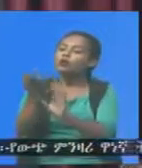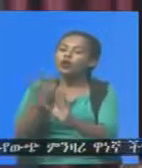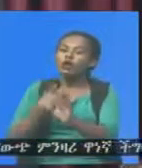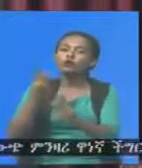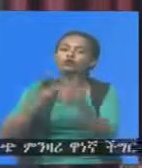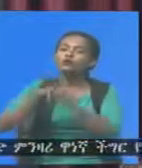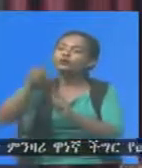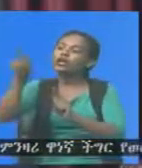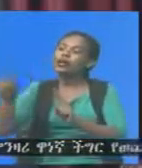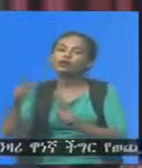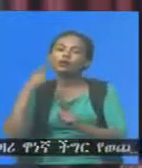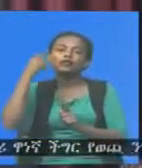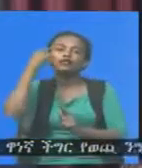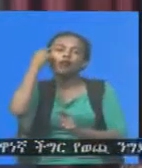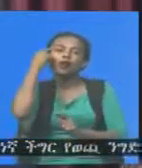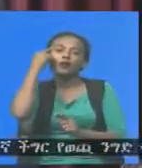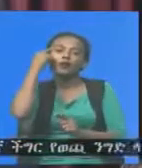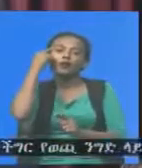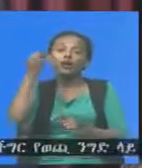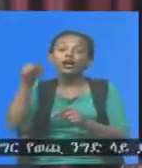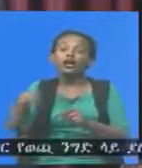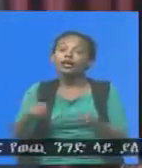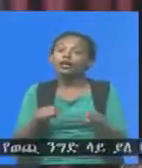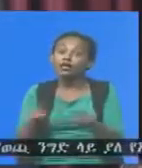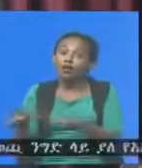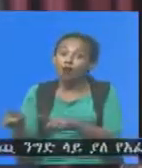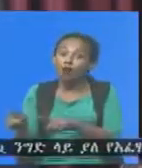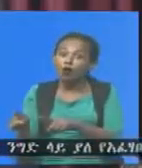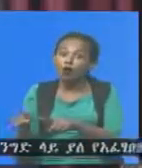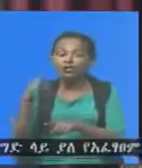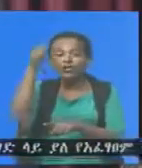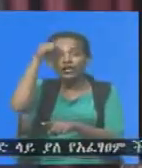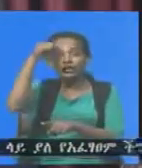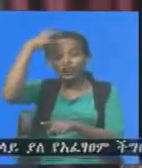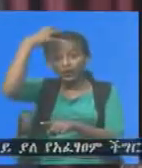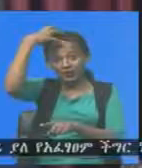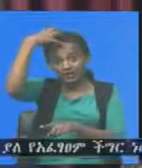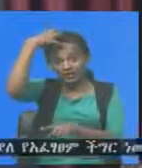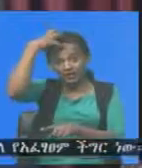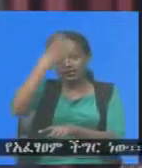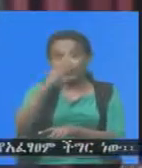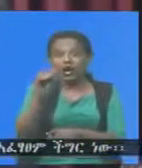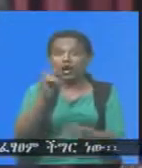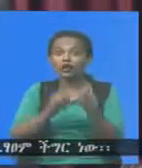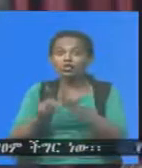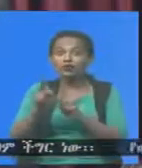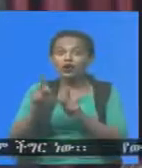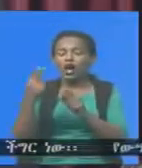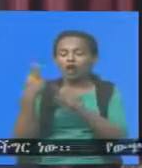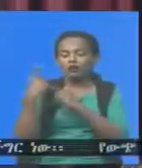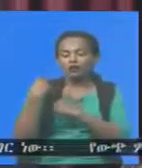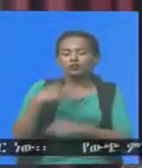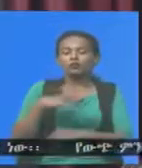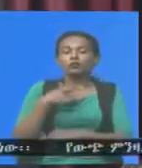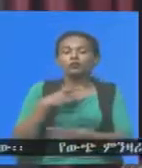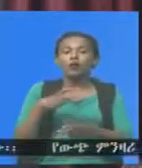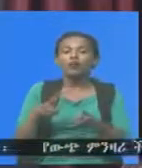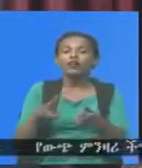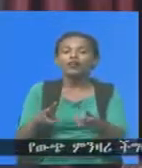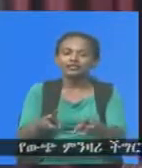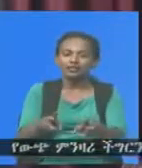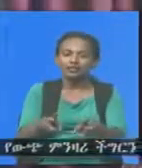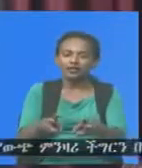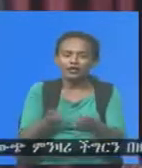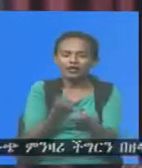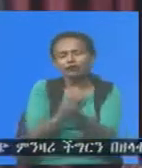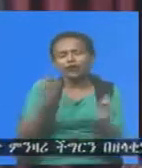በያስባል ይሄን ደሞ የኤርትራ መንግስት እና ህዝብ ሐላፊነት በተሰማው መንገድ